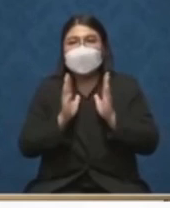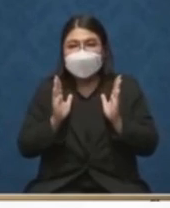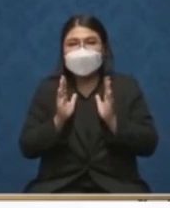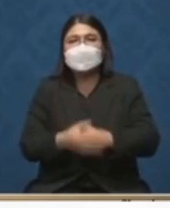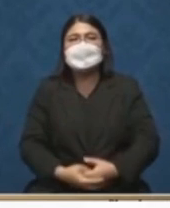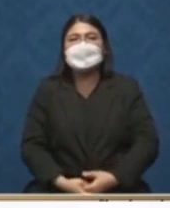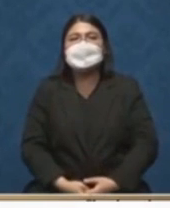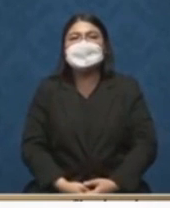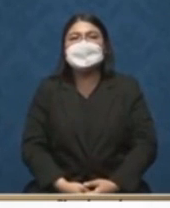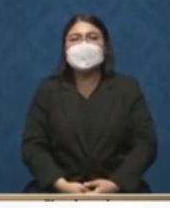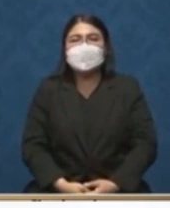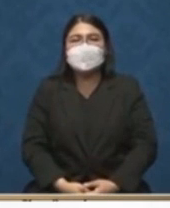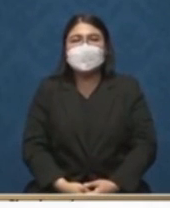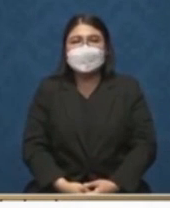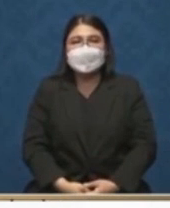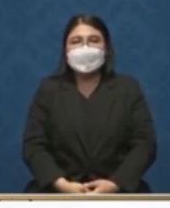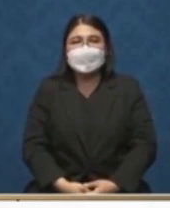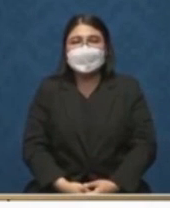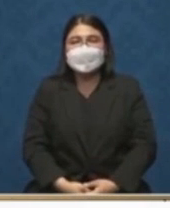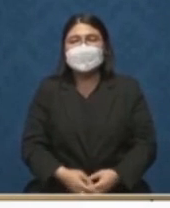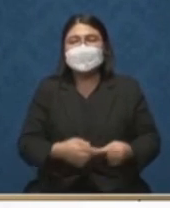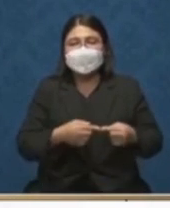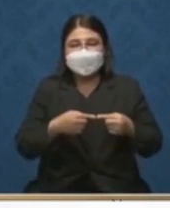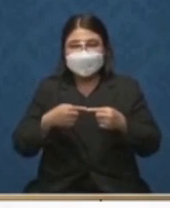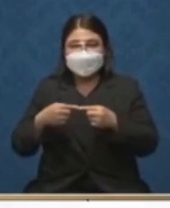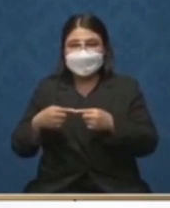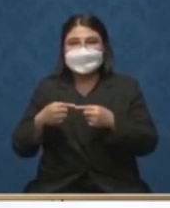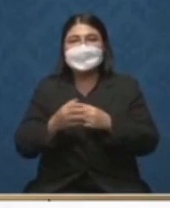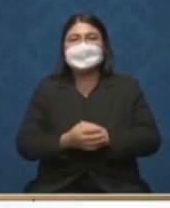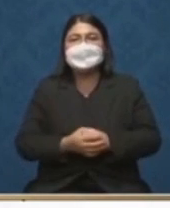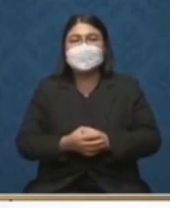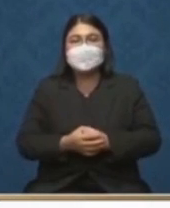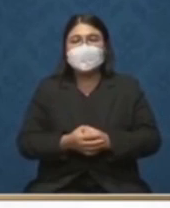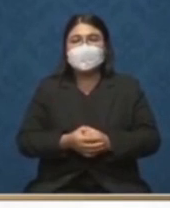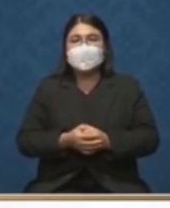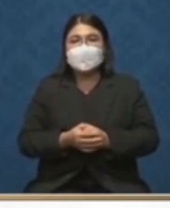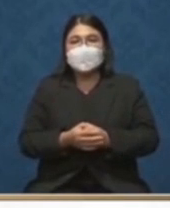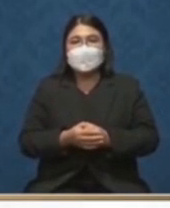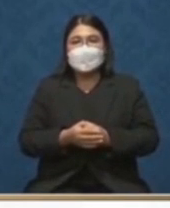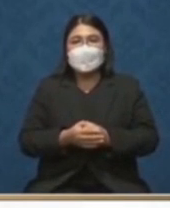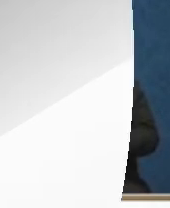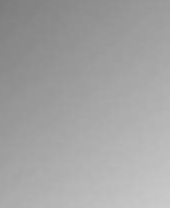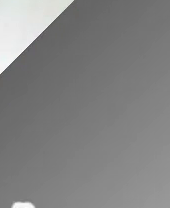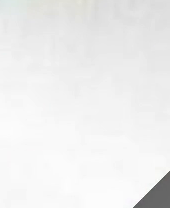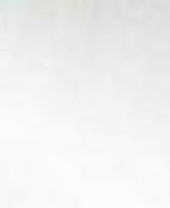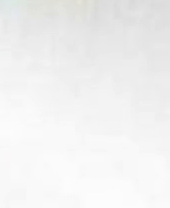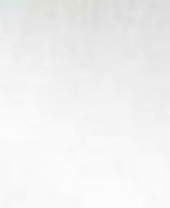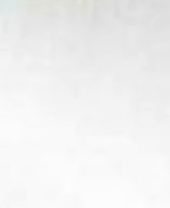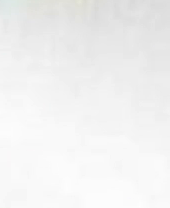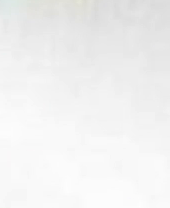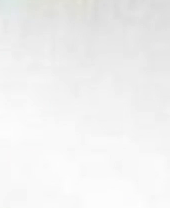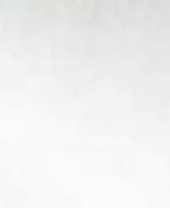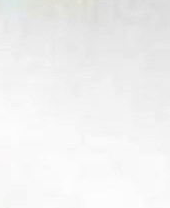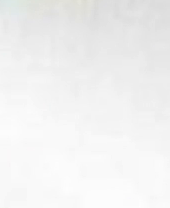เองที่จะอยู่ได้ในประเทศนี้อย่างเป็นธรรมและเป็นสุขครับท่านประธานขอบคุณมากครับท่าน